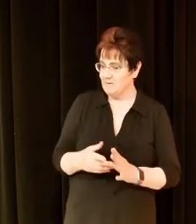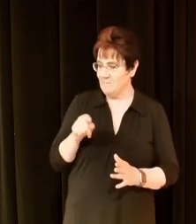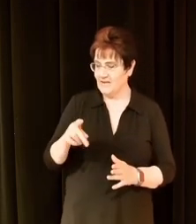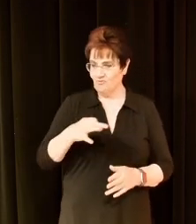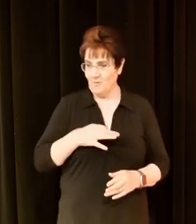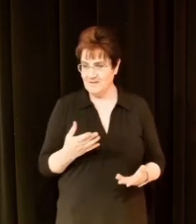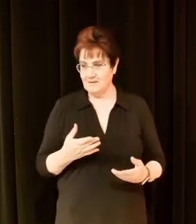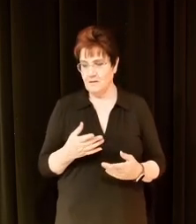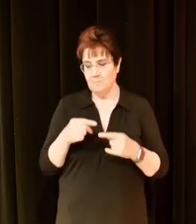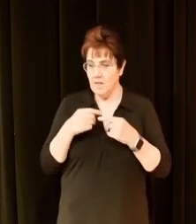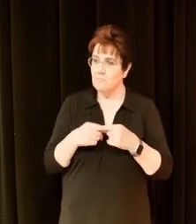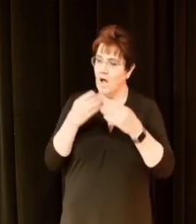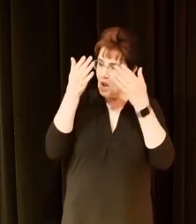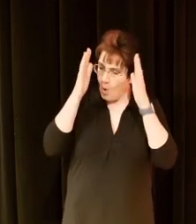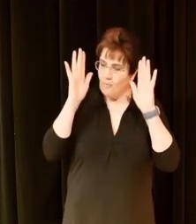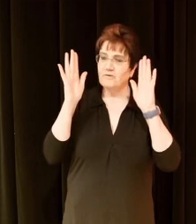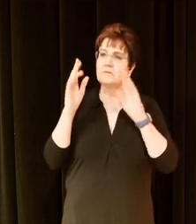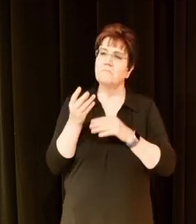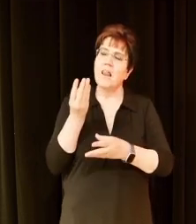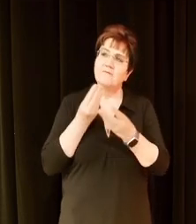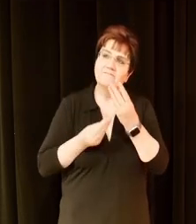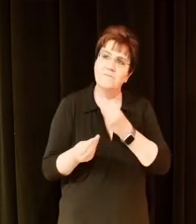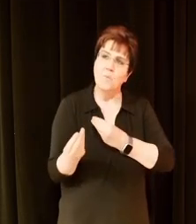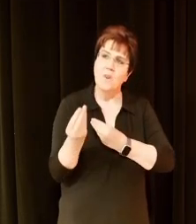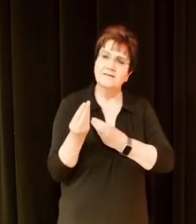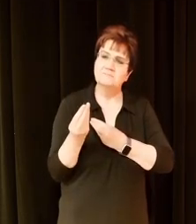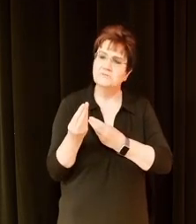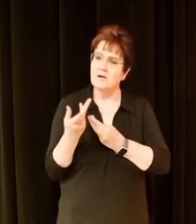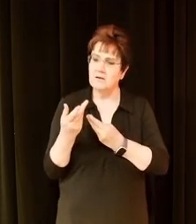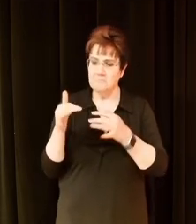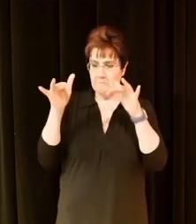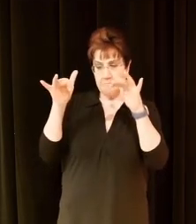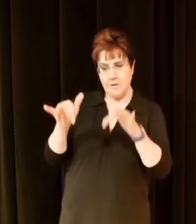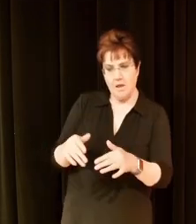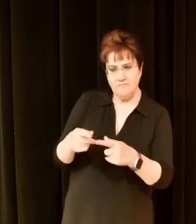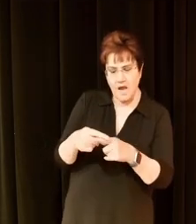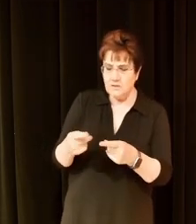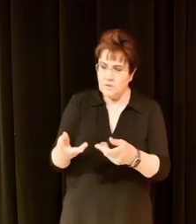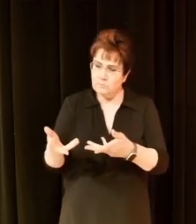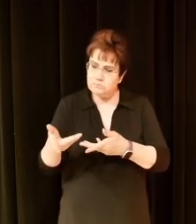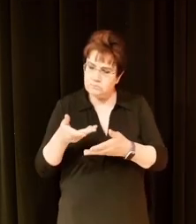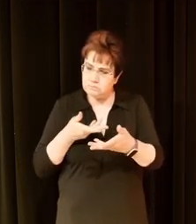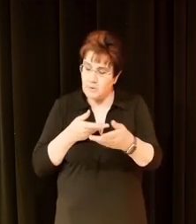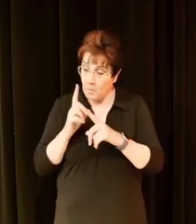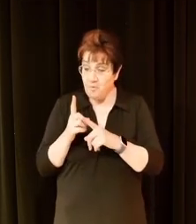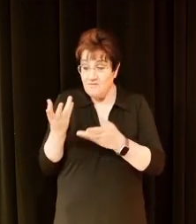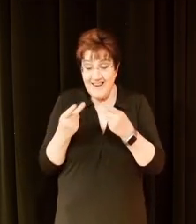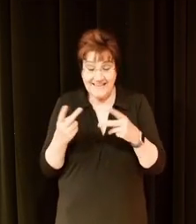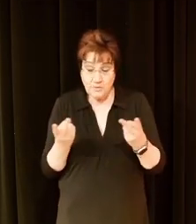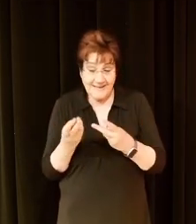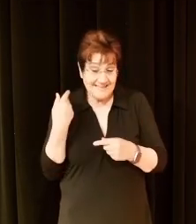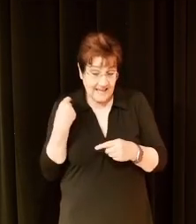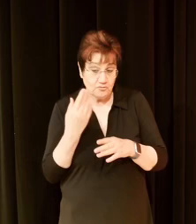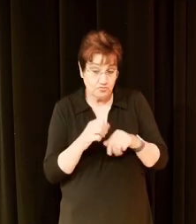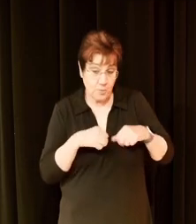sein, nachzuspüren zu dem, was begegnet mir da gerade in dem Moment, auch wenn ich Ähnliches gestern schon erlebt habe,